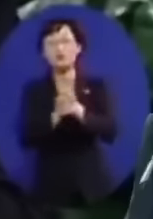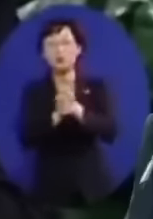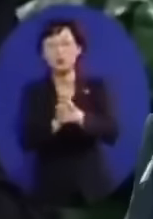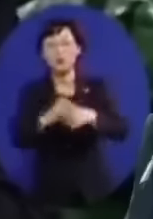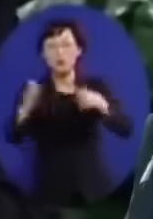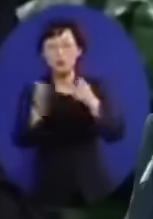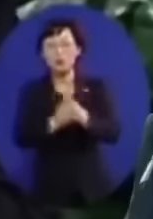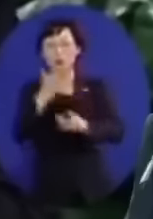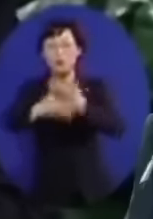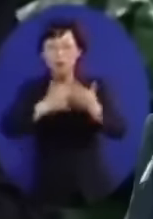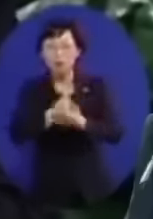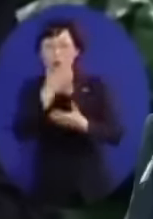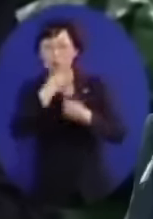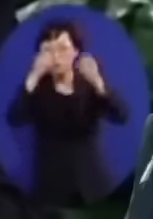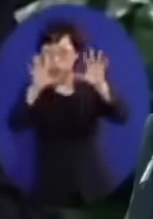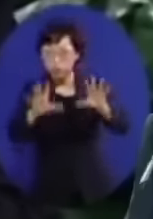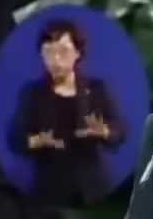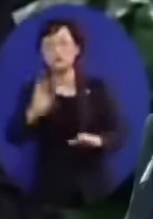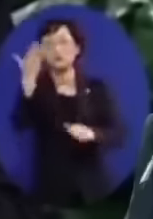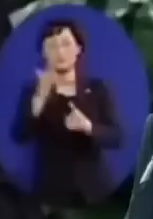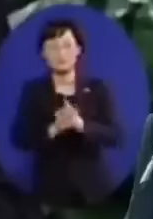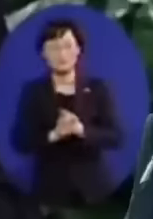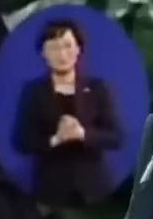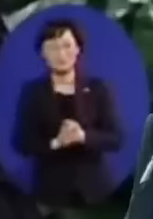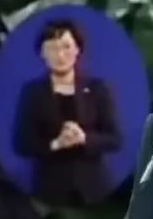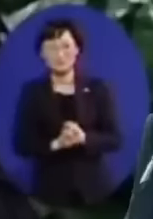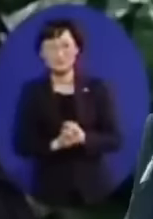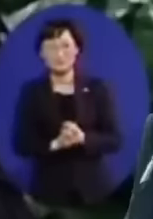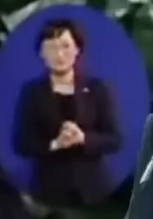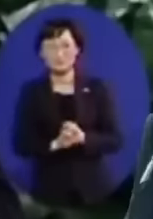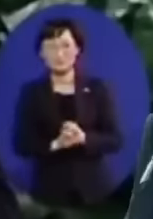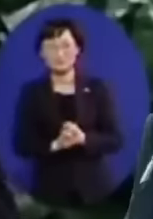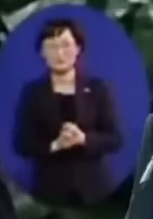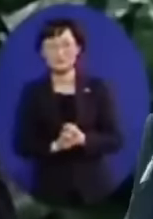그러니 하나님이 복을 줄 수밖에 없지요.